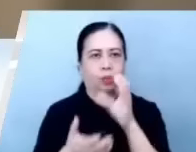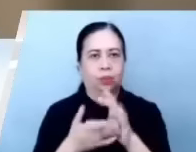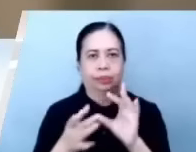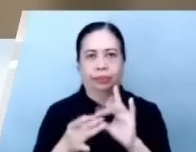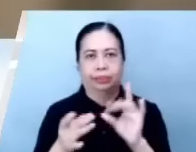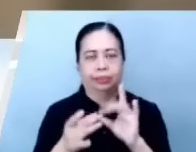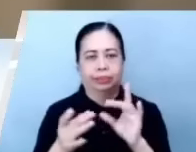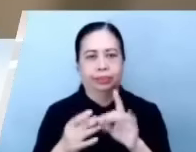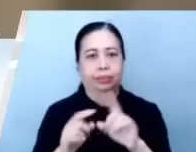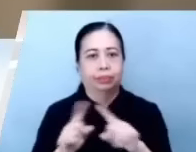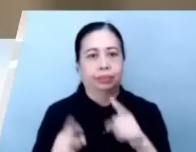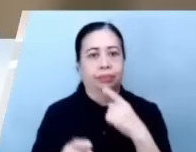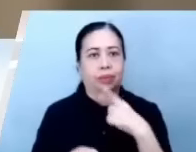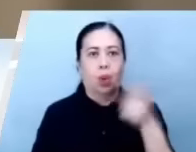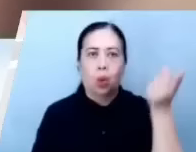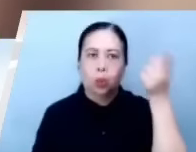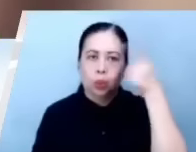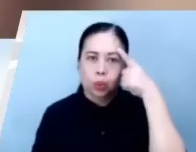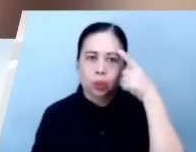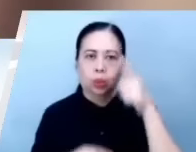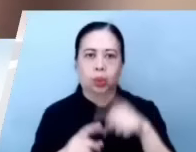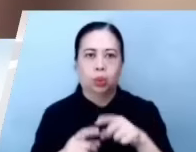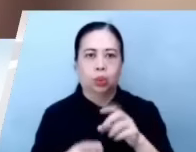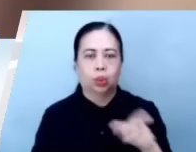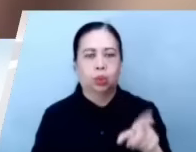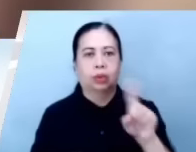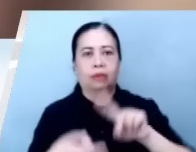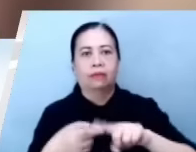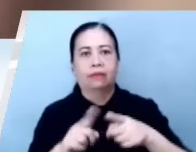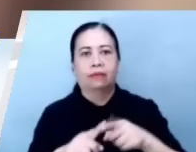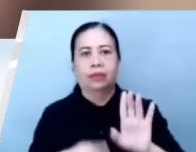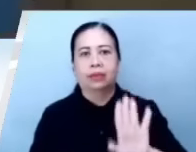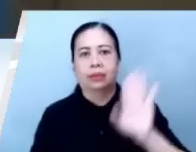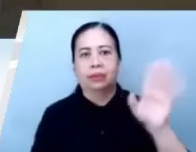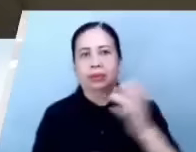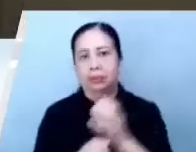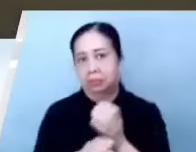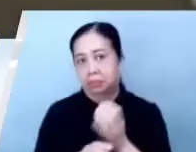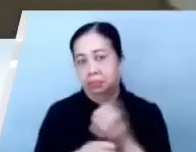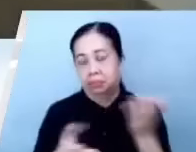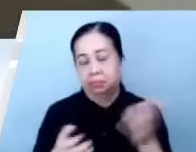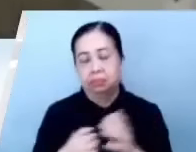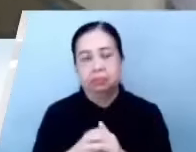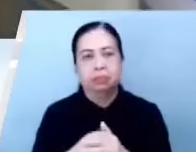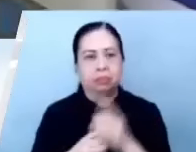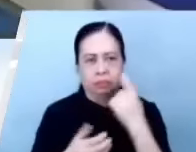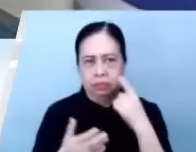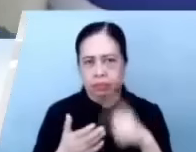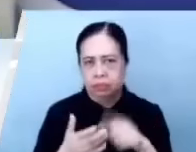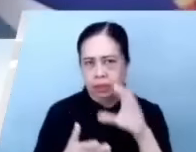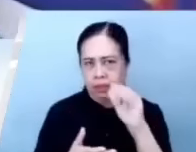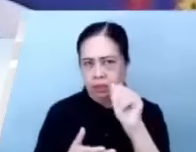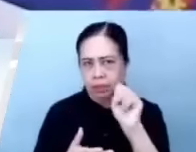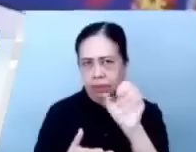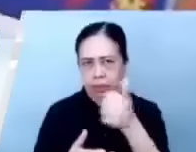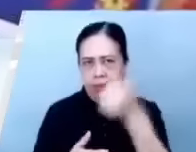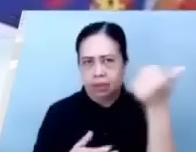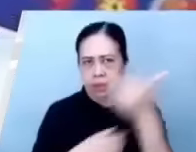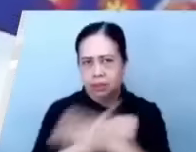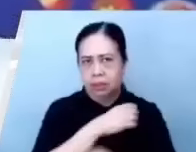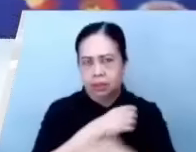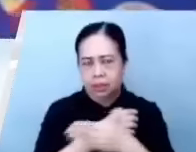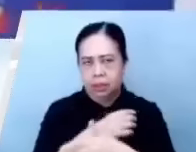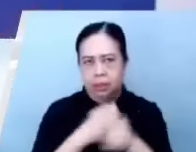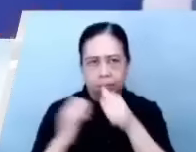Inakala niya na sa kanyang kaibigan ng sasakyan Inaalam pa ng autoridad kung may kaso sa ibang bansa ang suspek at nagtatag